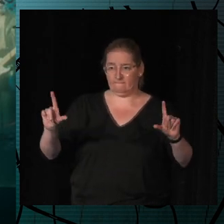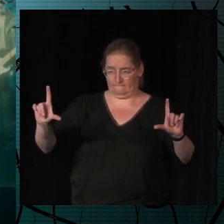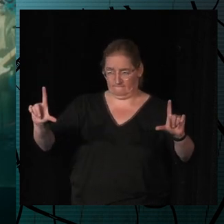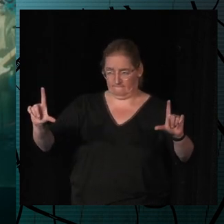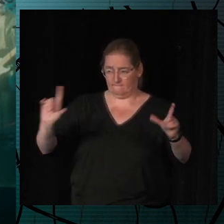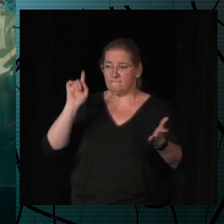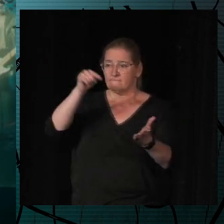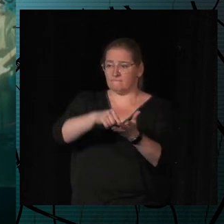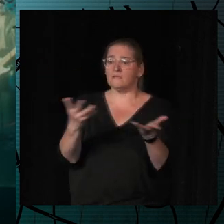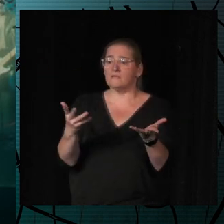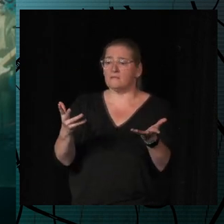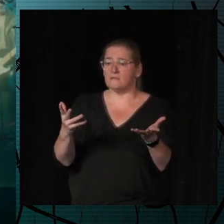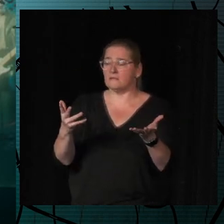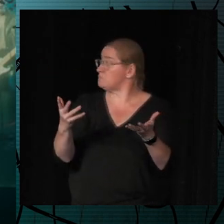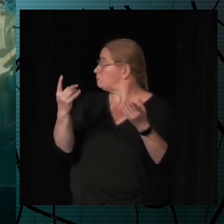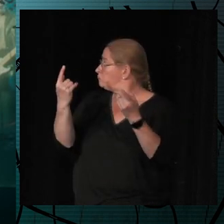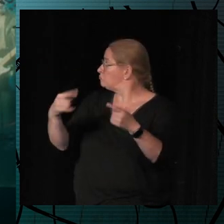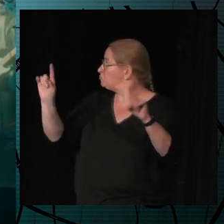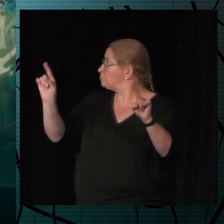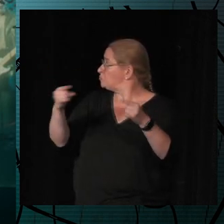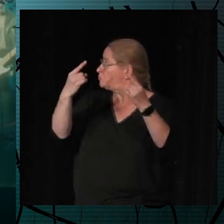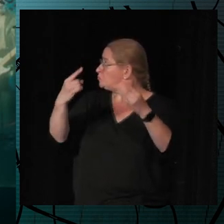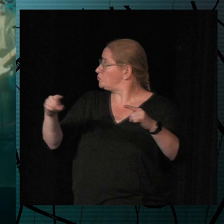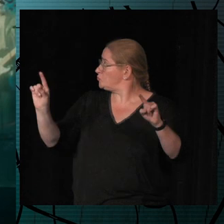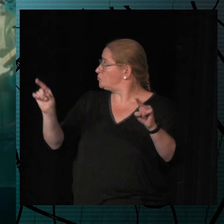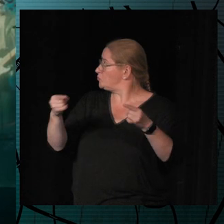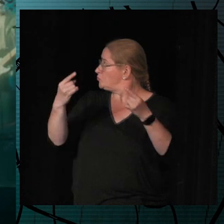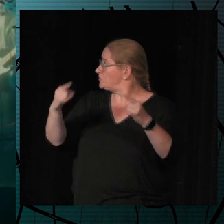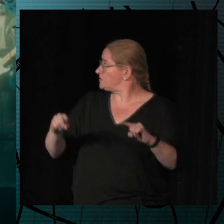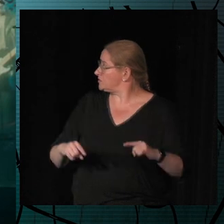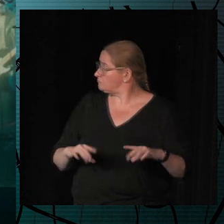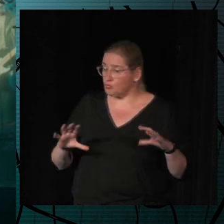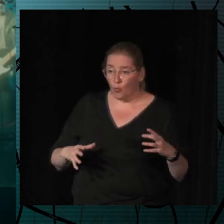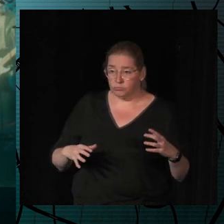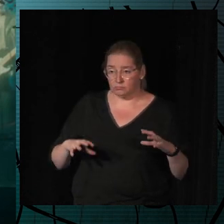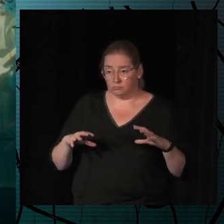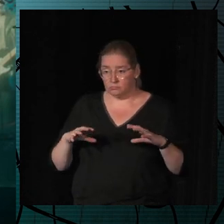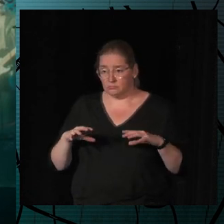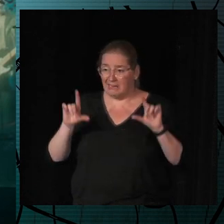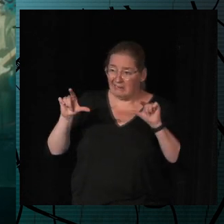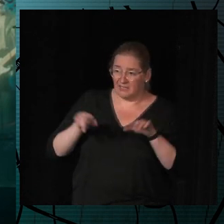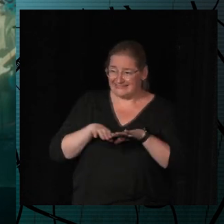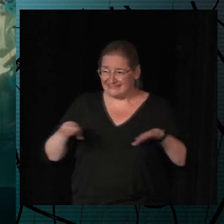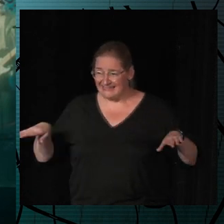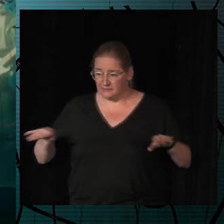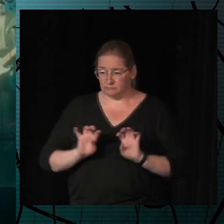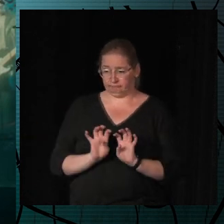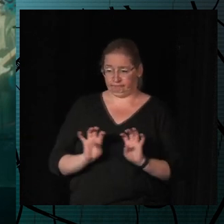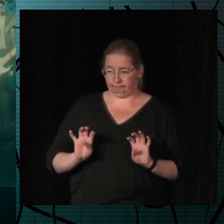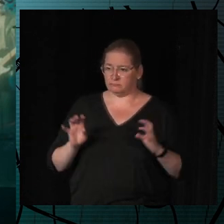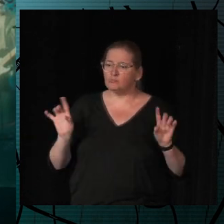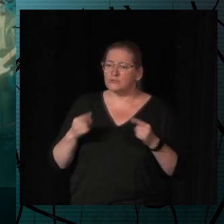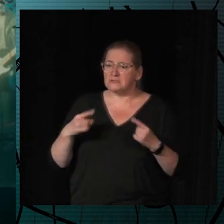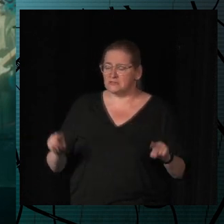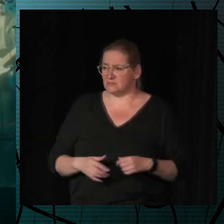déroule dans un univers musical avec le groupe du jeu et il y a toute une une imagerie scénique qui qui ent en scène est-ce que vous